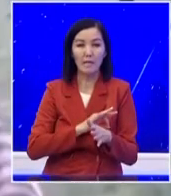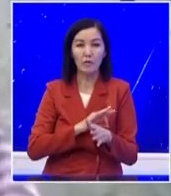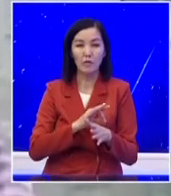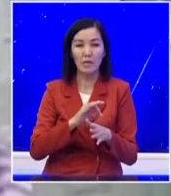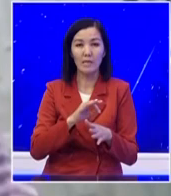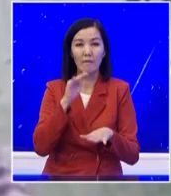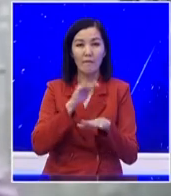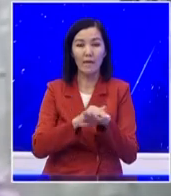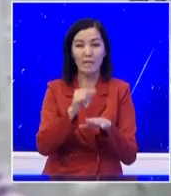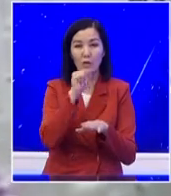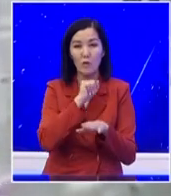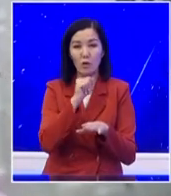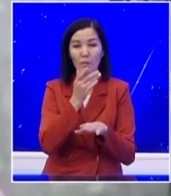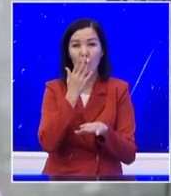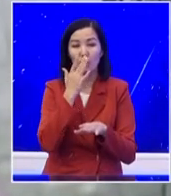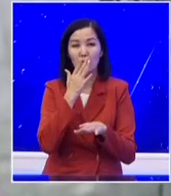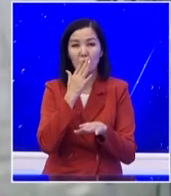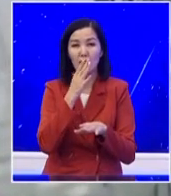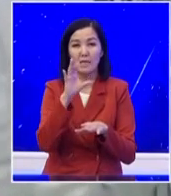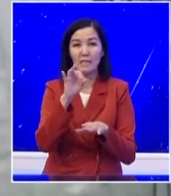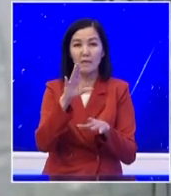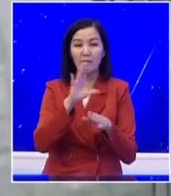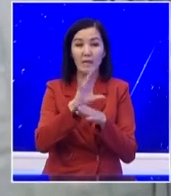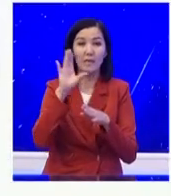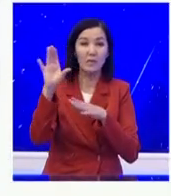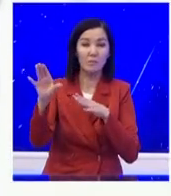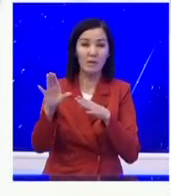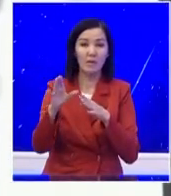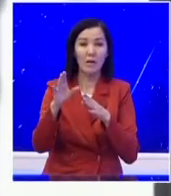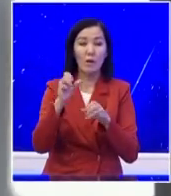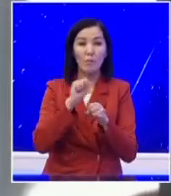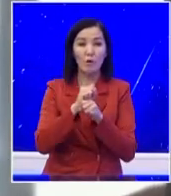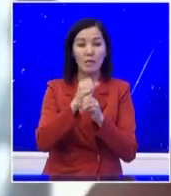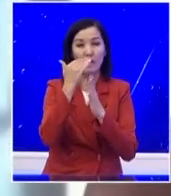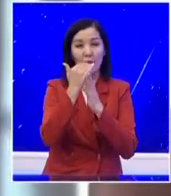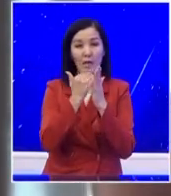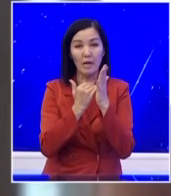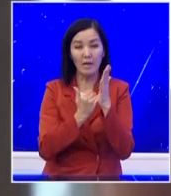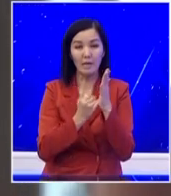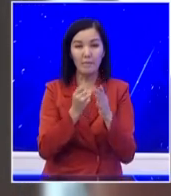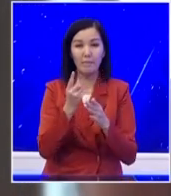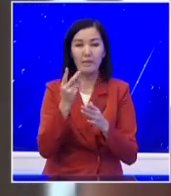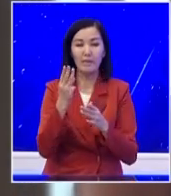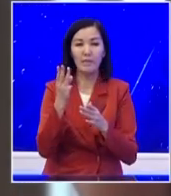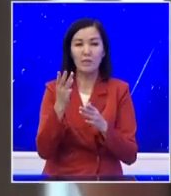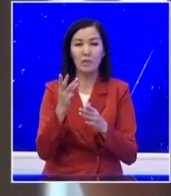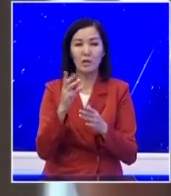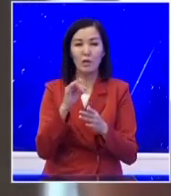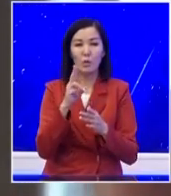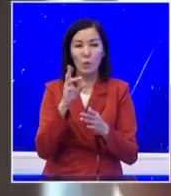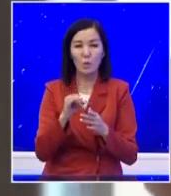ұрланып, шетелдік серверлерге беріледі. Бұғатталған қосымшалардың тізімінде Xiaomi, Weibo, YouCam,